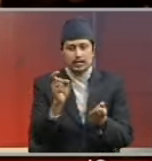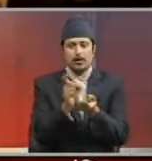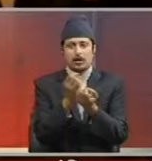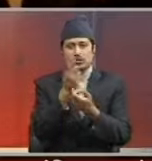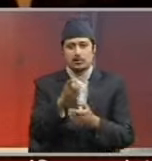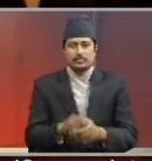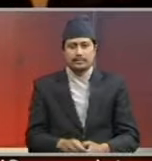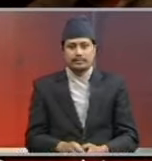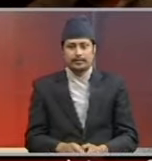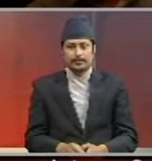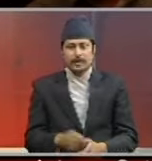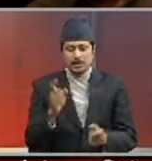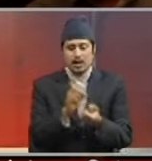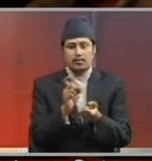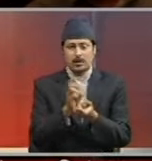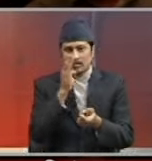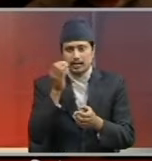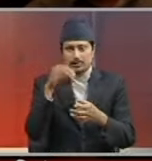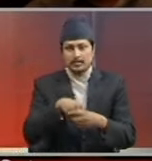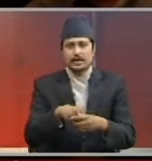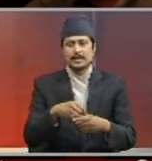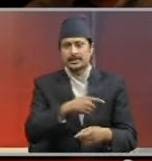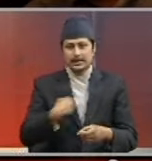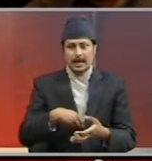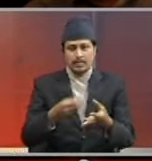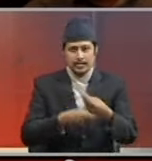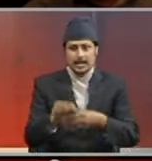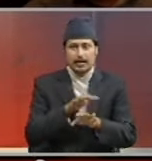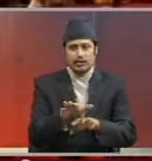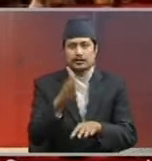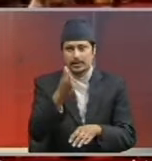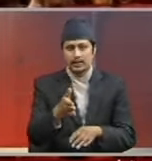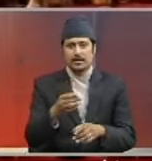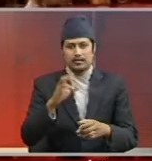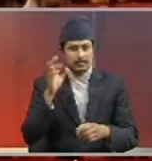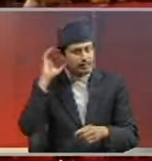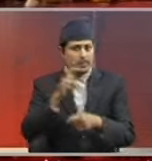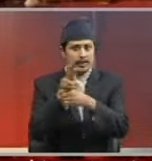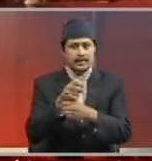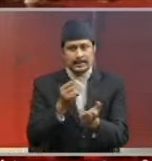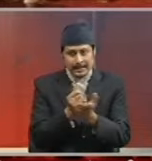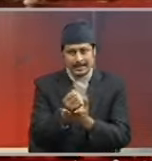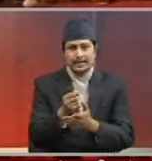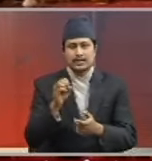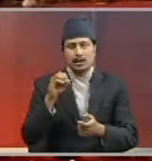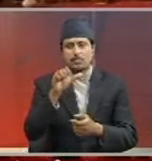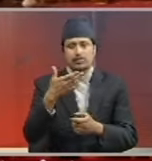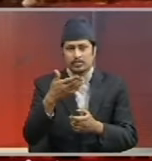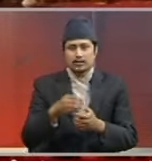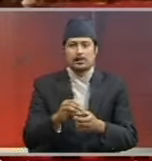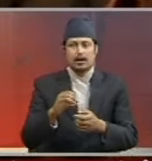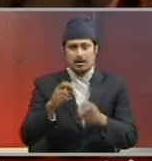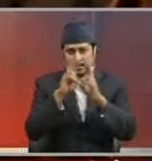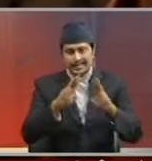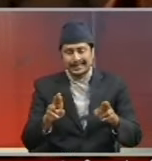हुन्। छलफलमा सहभागी चिनिया व्यवसायीले पर्यटन, कृषि, जलविद्युत, अन्तर्राष्ट्रिय